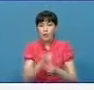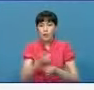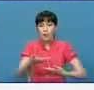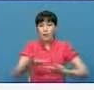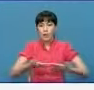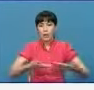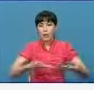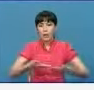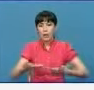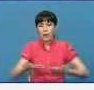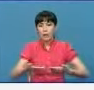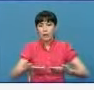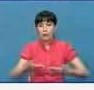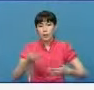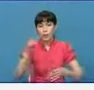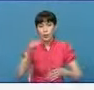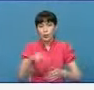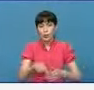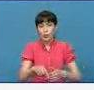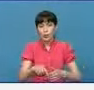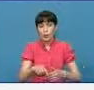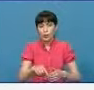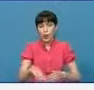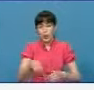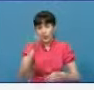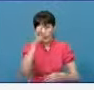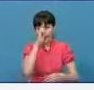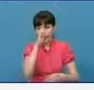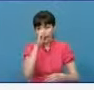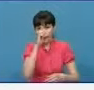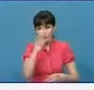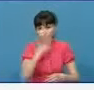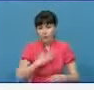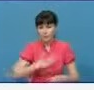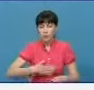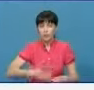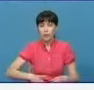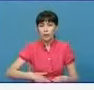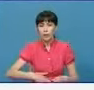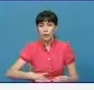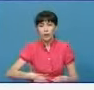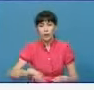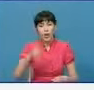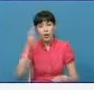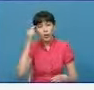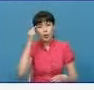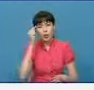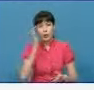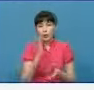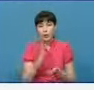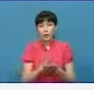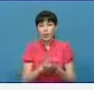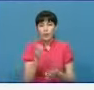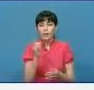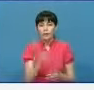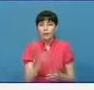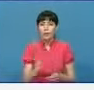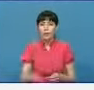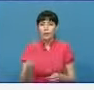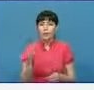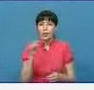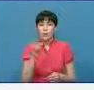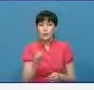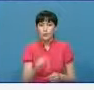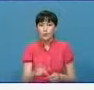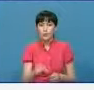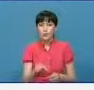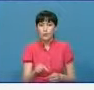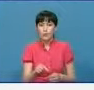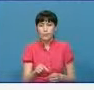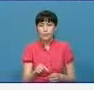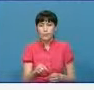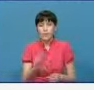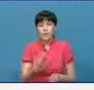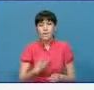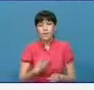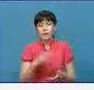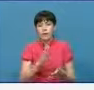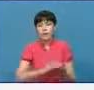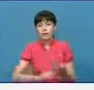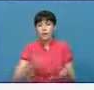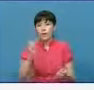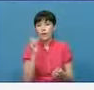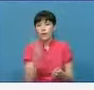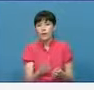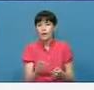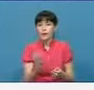қадамы бұл елдің қамы, бұл халықтың қамы. Осыны біздің журналистер